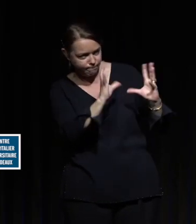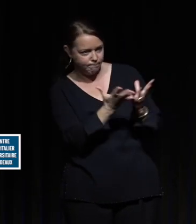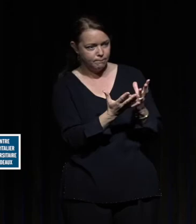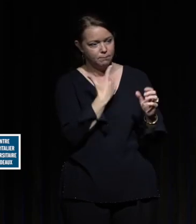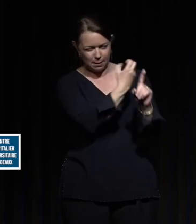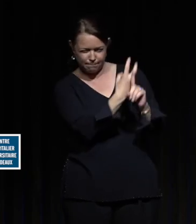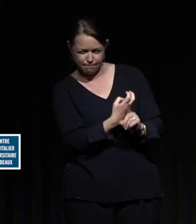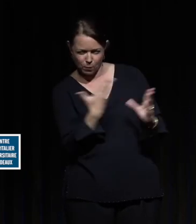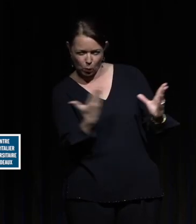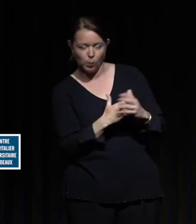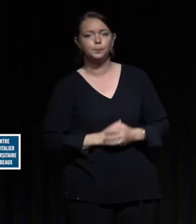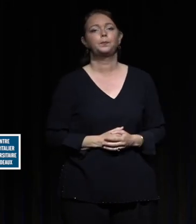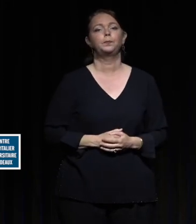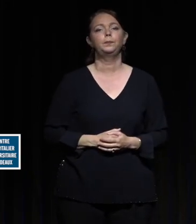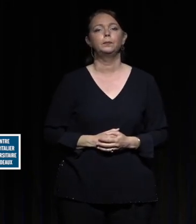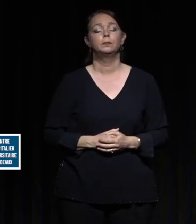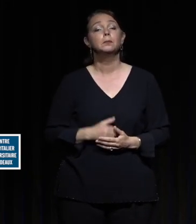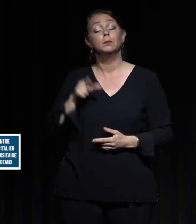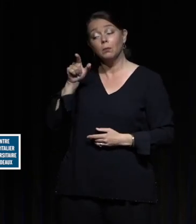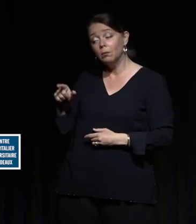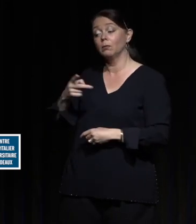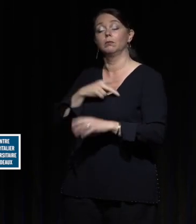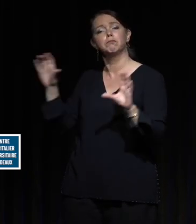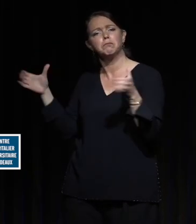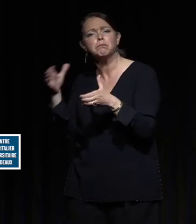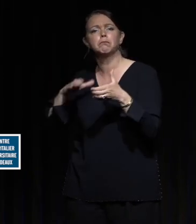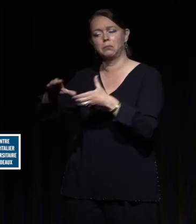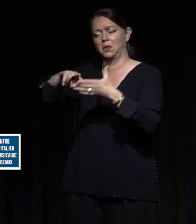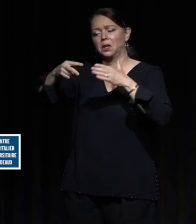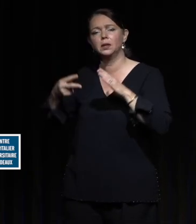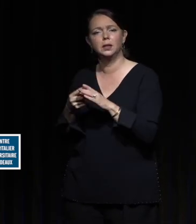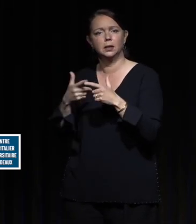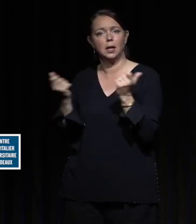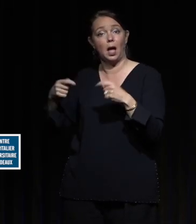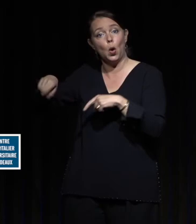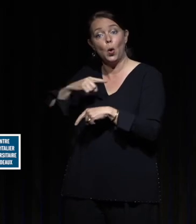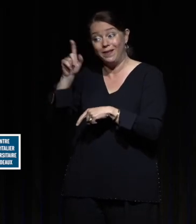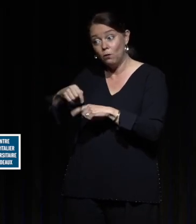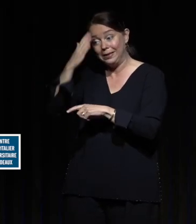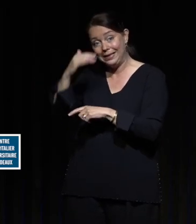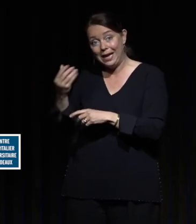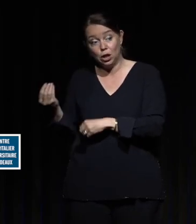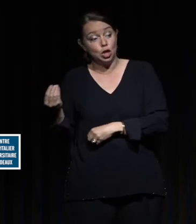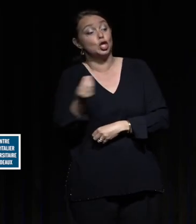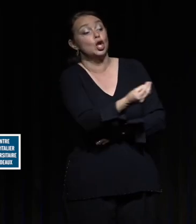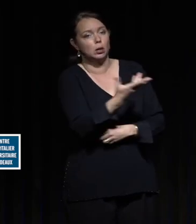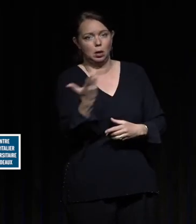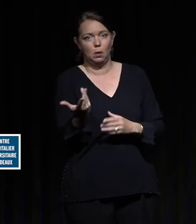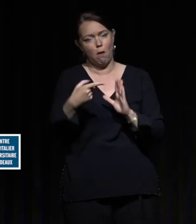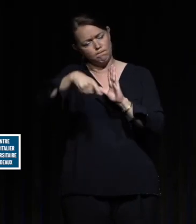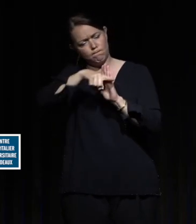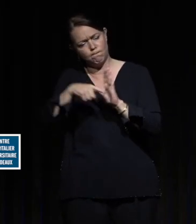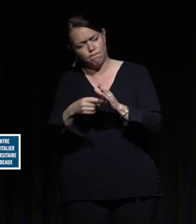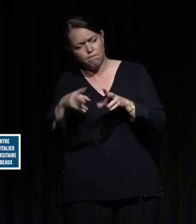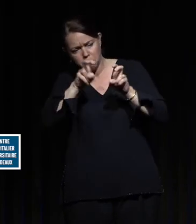femmes. Les praticiens, eux, de leur côté médical, technique, doivent à peu près savoir qu'est-ce qu'ils doivent prescrire et qu'est-ce qu'ils doivent en retenir. Ils doivent